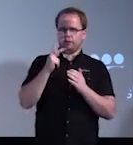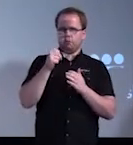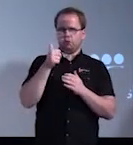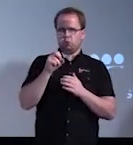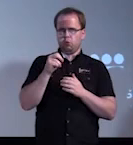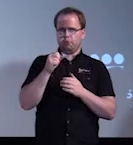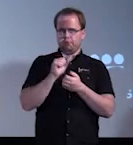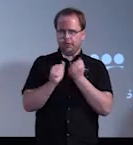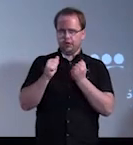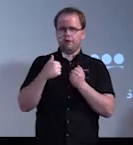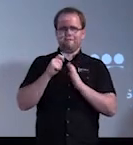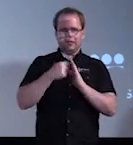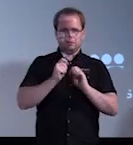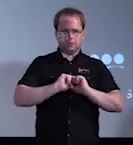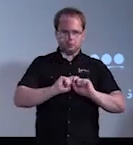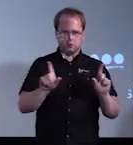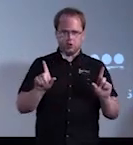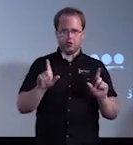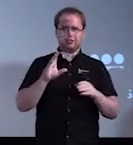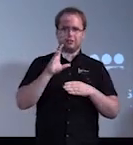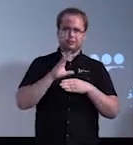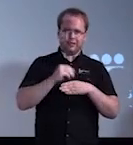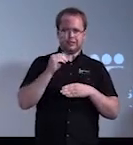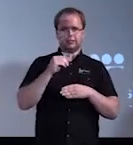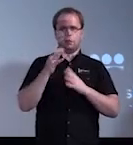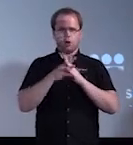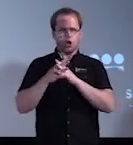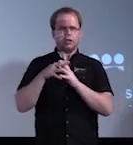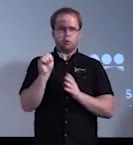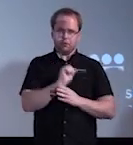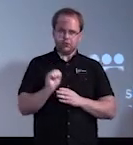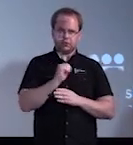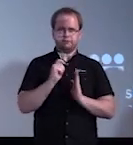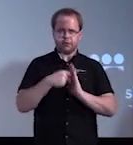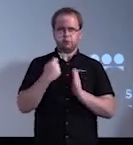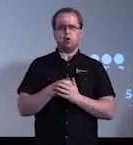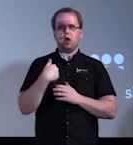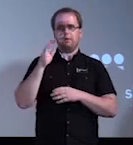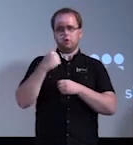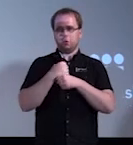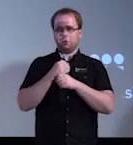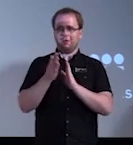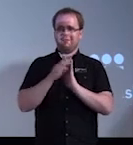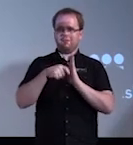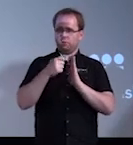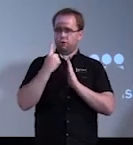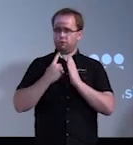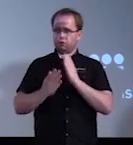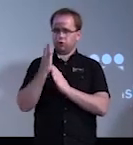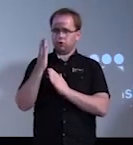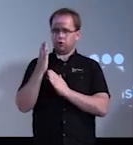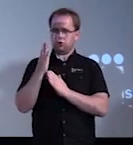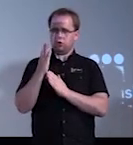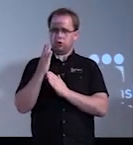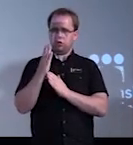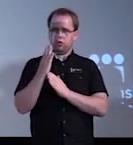är filmdistributör av svensk, amerikansk, europeisk film. Och har arbetat med filmavtalets